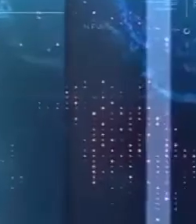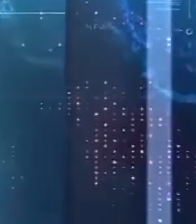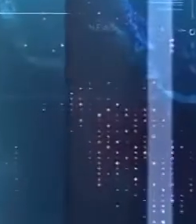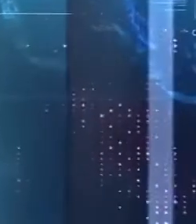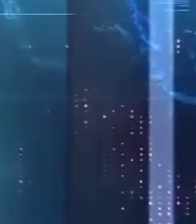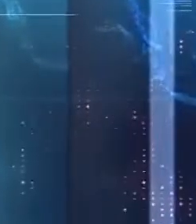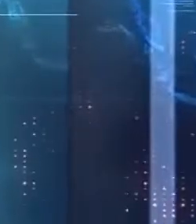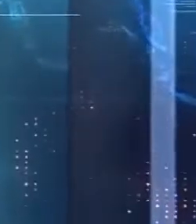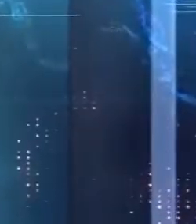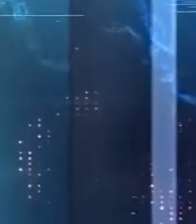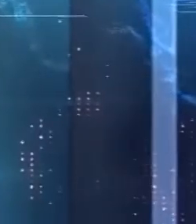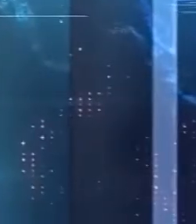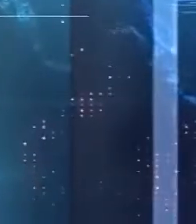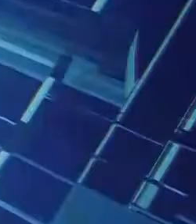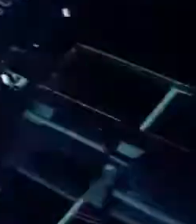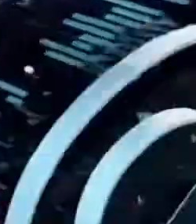ауданынан.